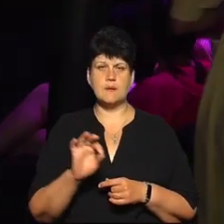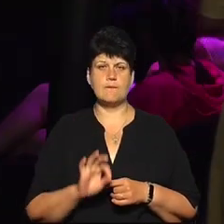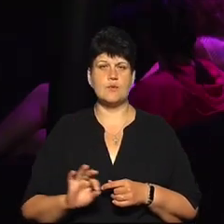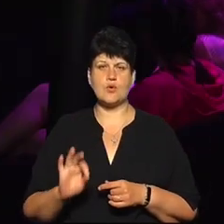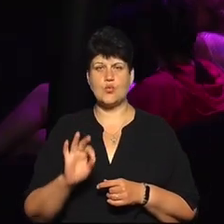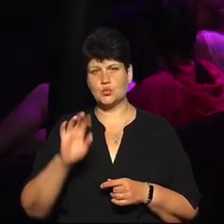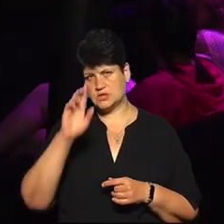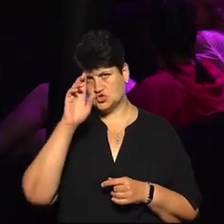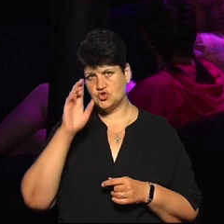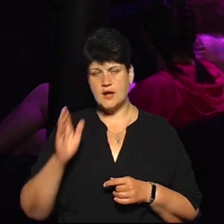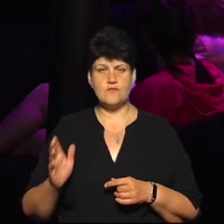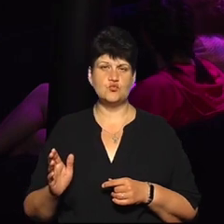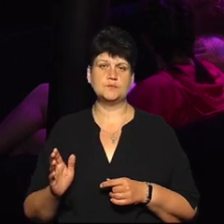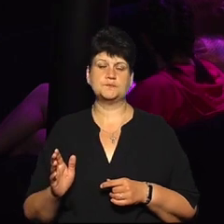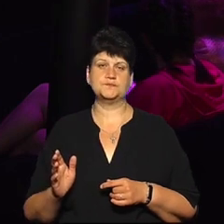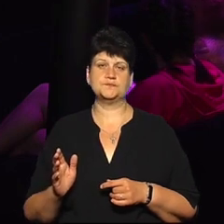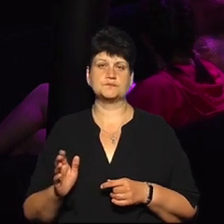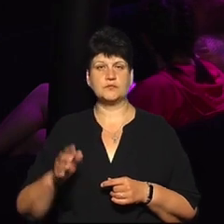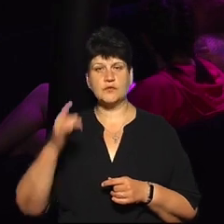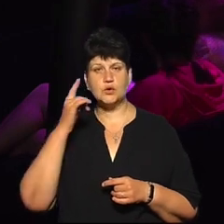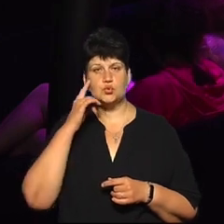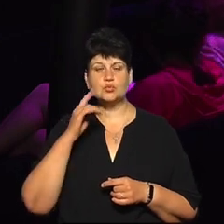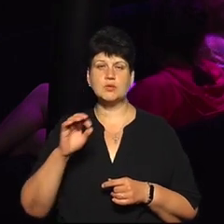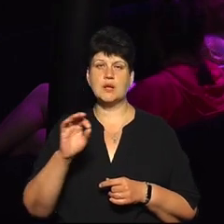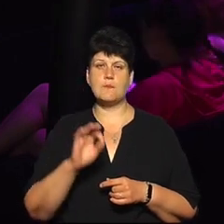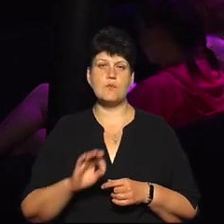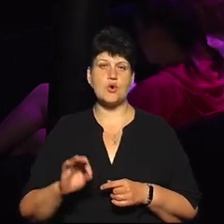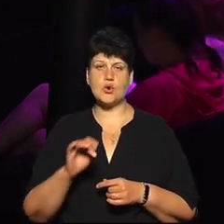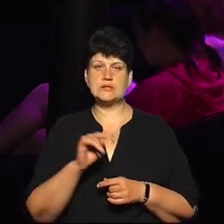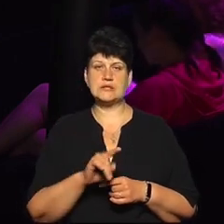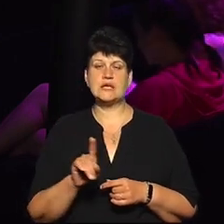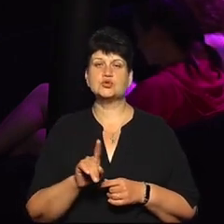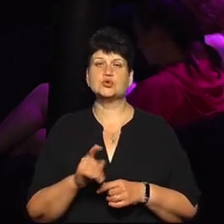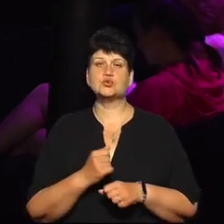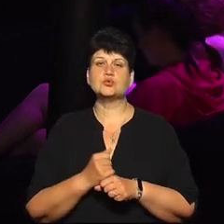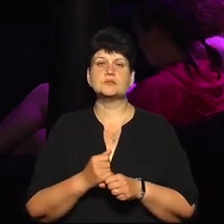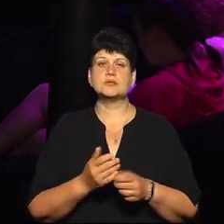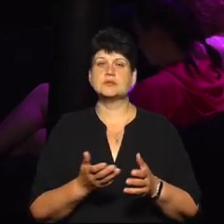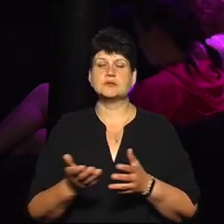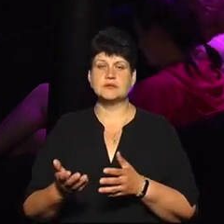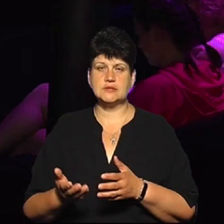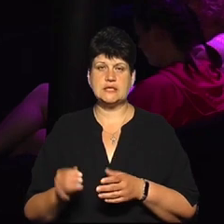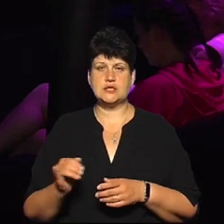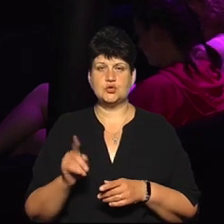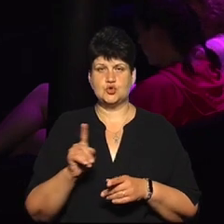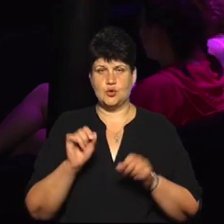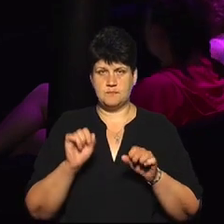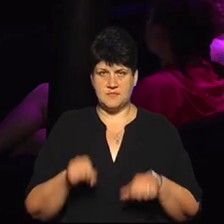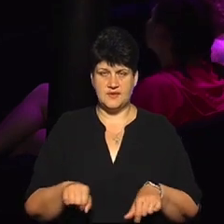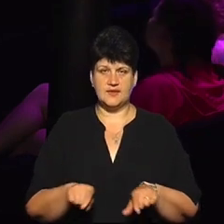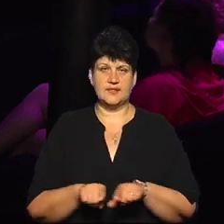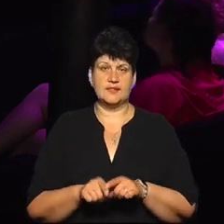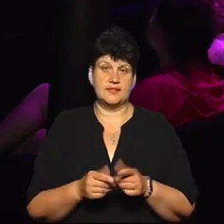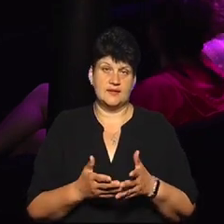державу, думала про те, що зробити. Ну, власне, що міг, то і